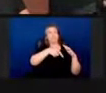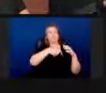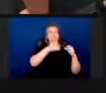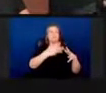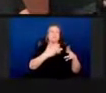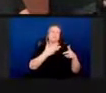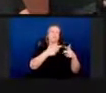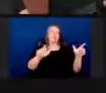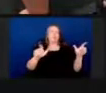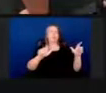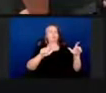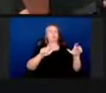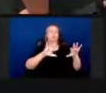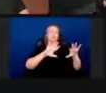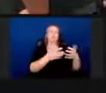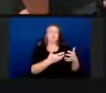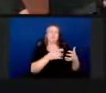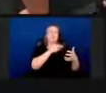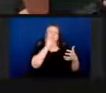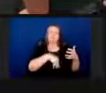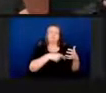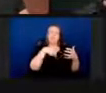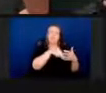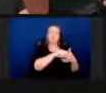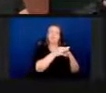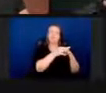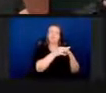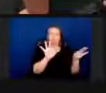watoto ambao ni